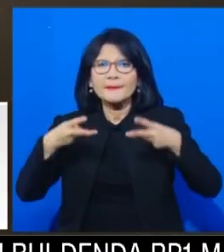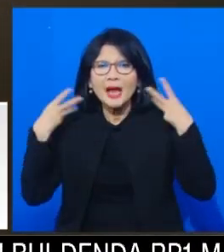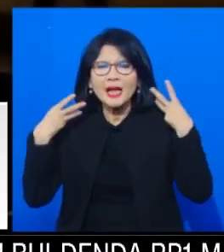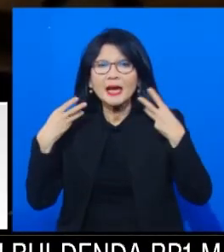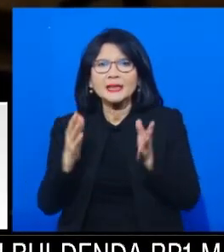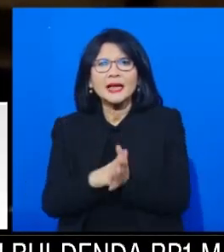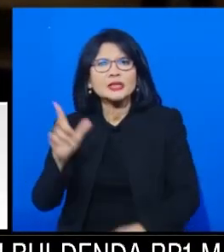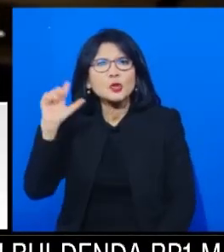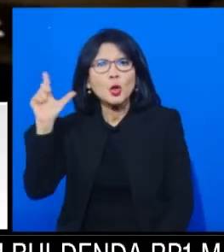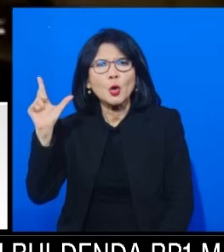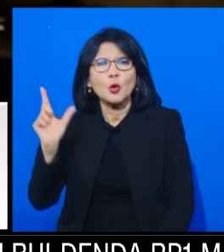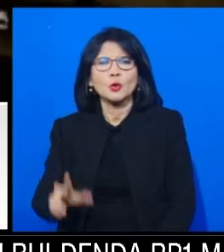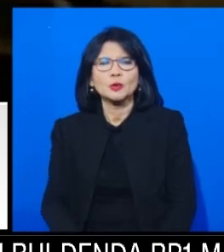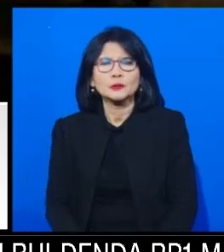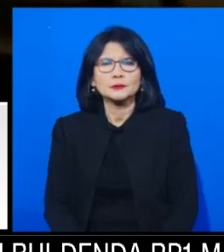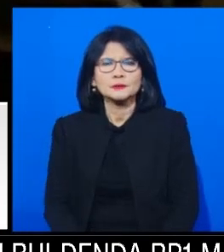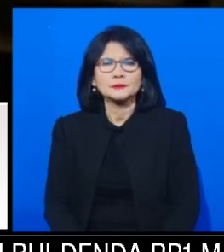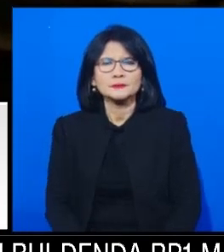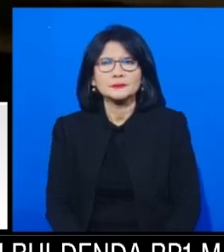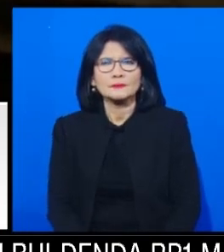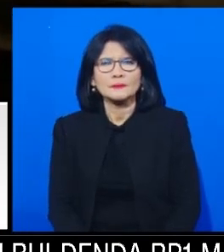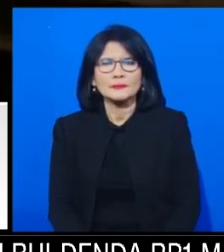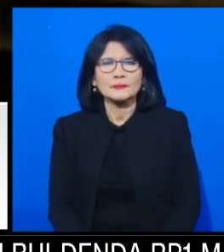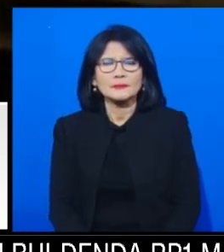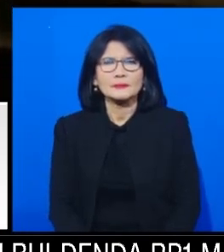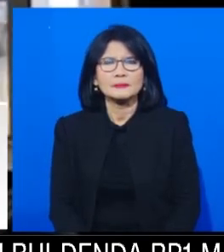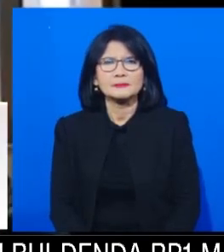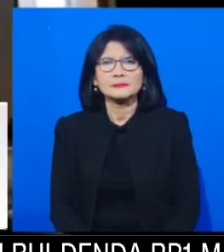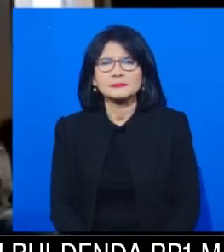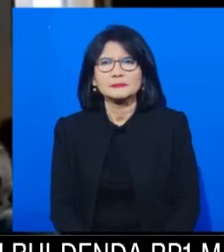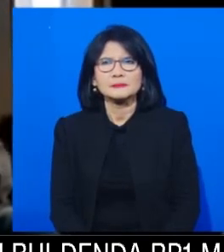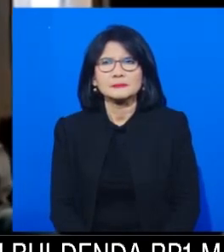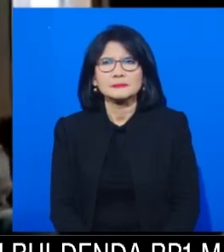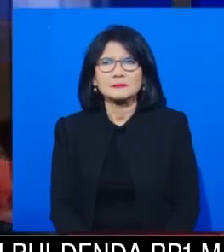Juli. Damar Sinuko, Semarang, Jawa Tengah.